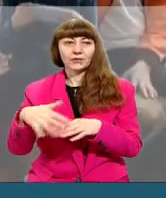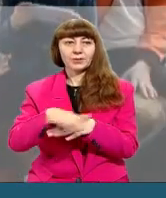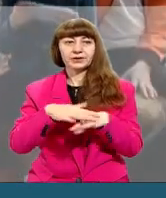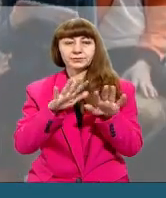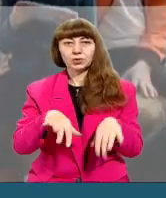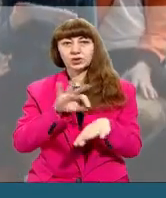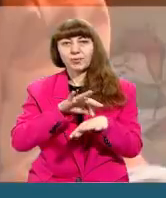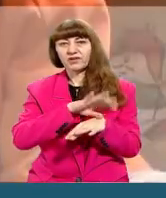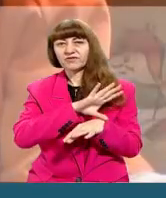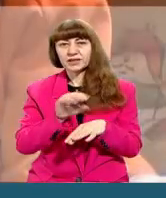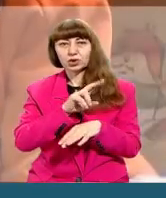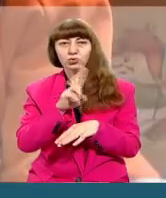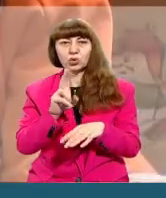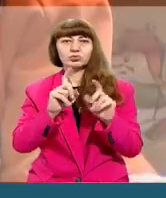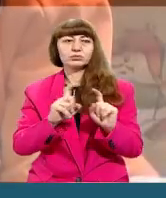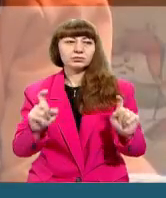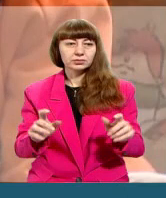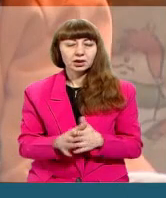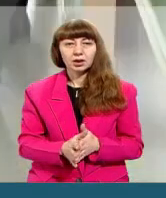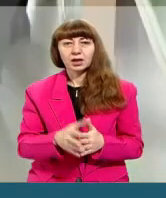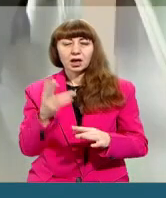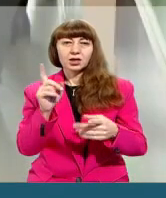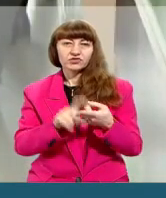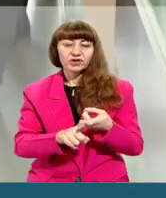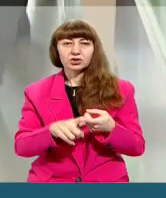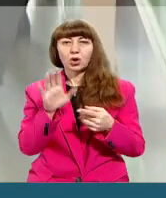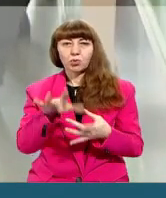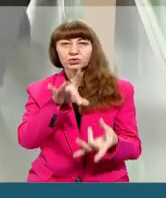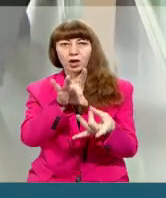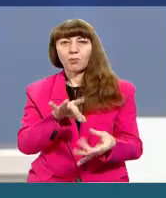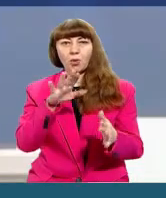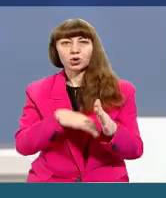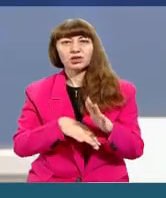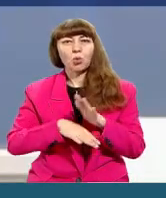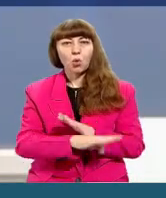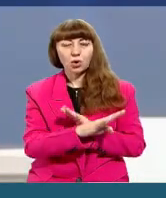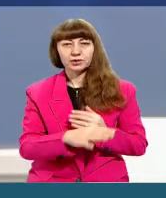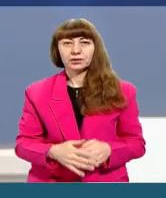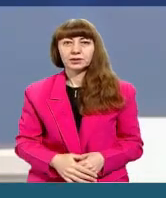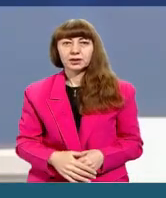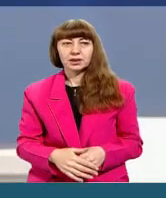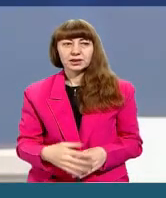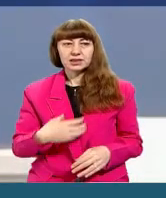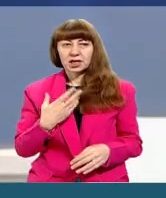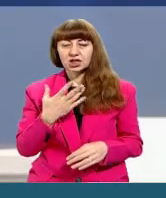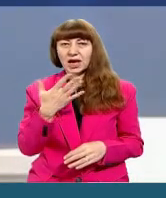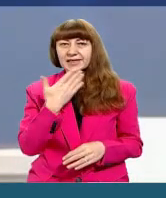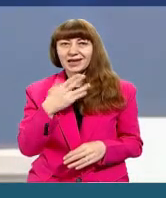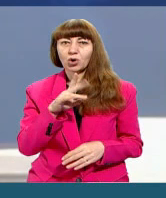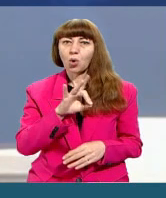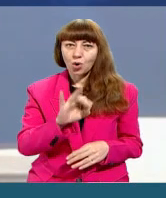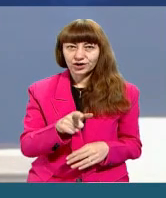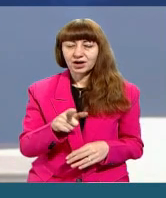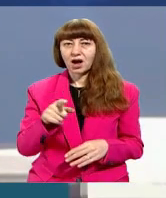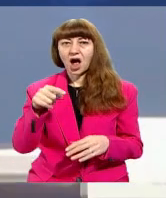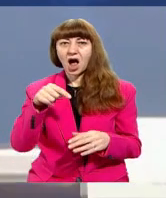кто там находился. Инфекция будет сохраняться еще и несколько часов после его ухода. Страшна не сама корь, а ее осложнения,